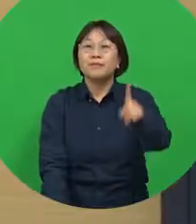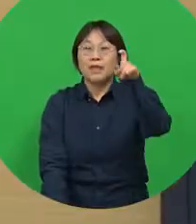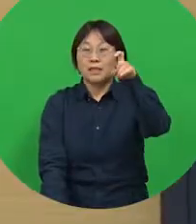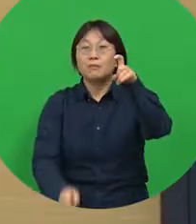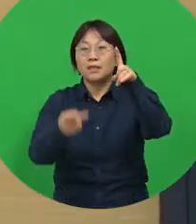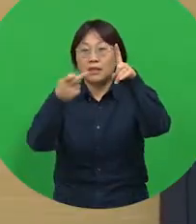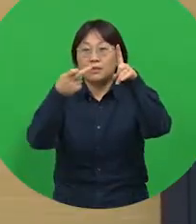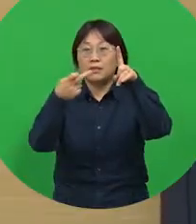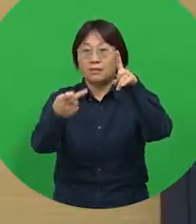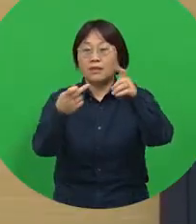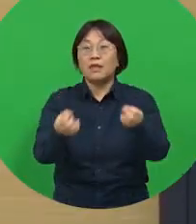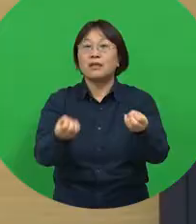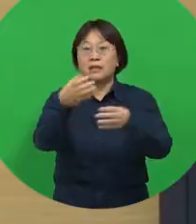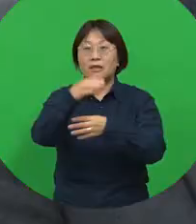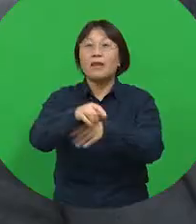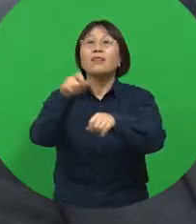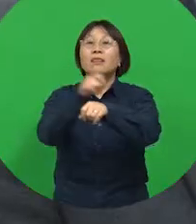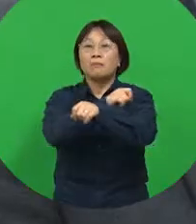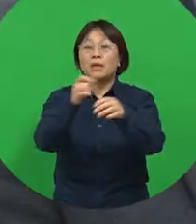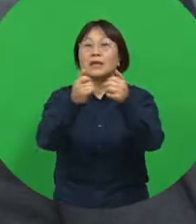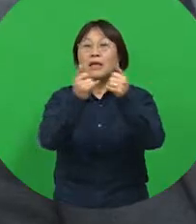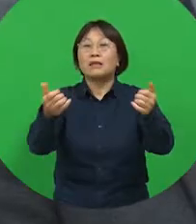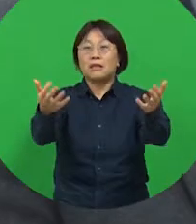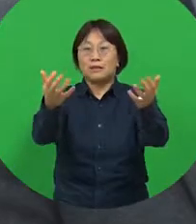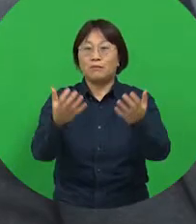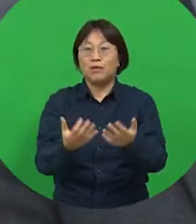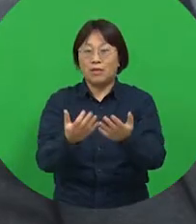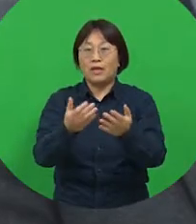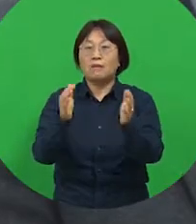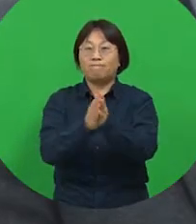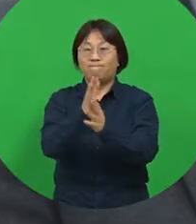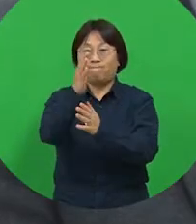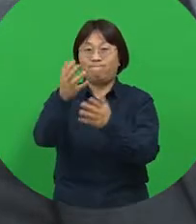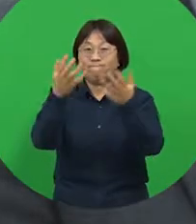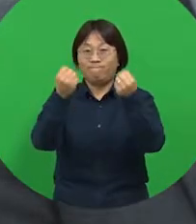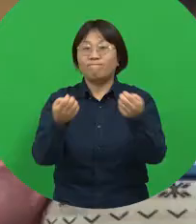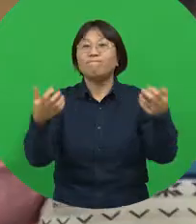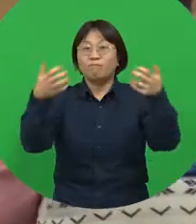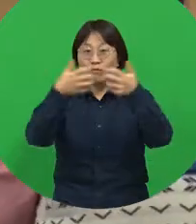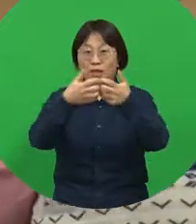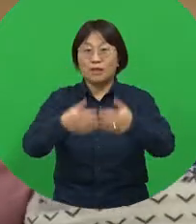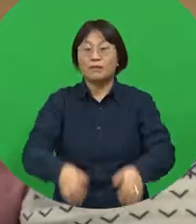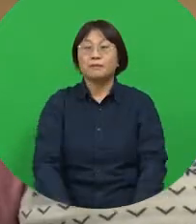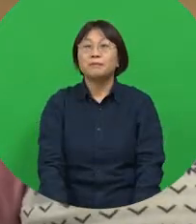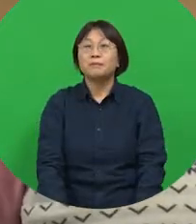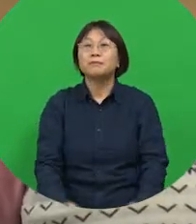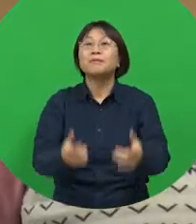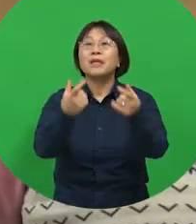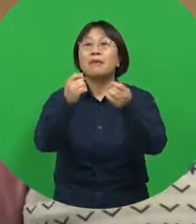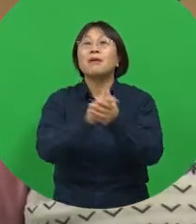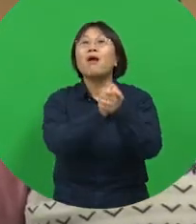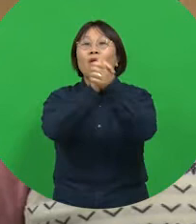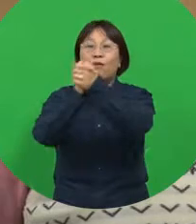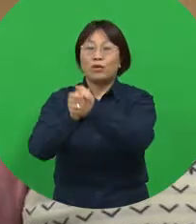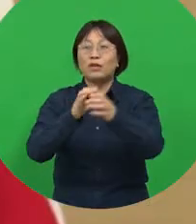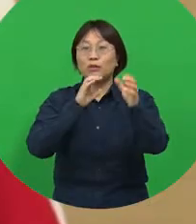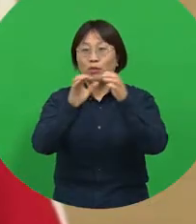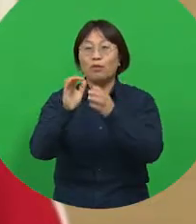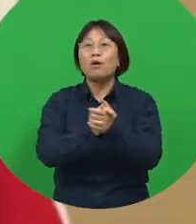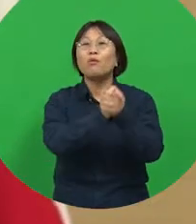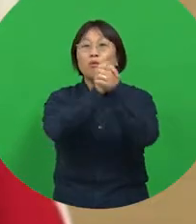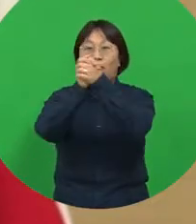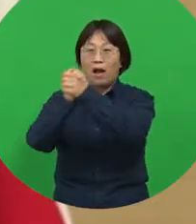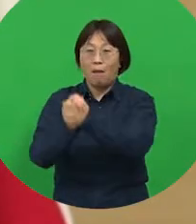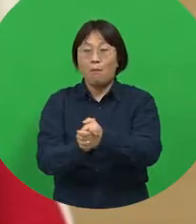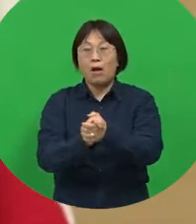11월 12일 열린 행사에는 특별한 이들이 참석해 자리를 빛내줬는데요. 함께 어울려 소통하고